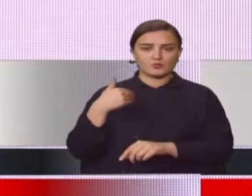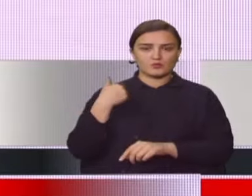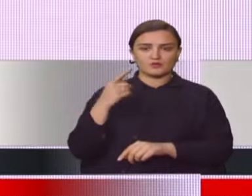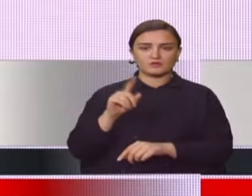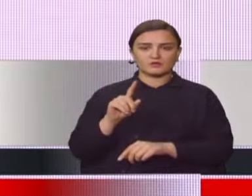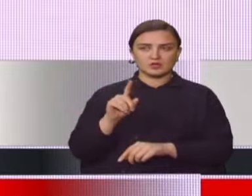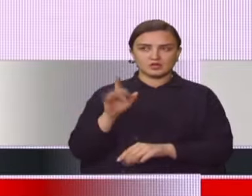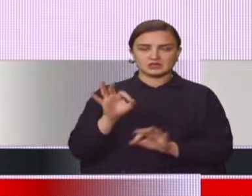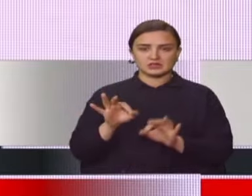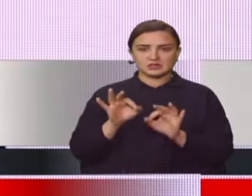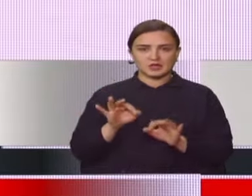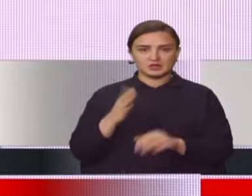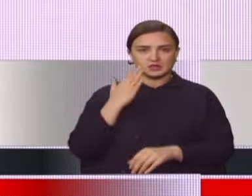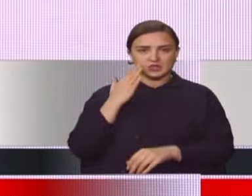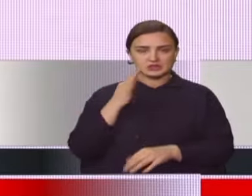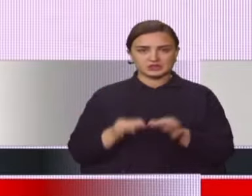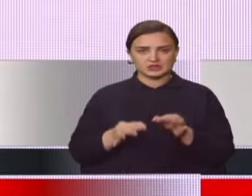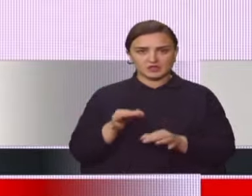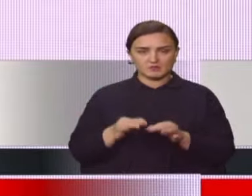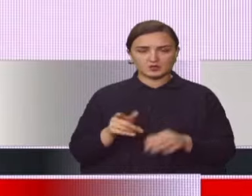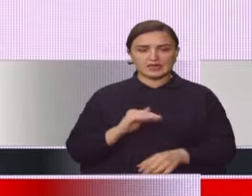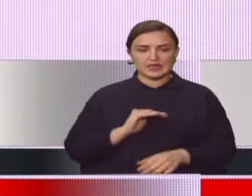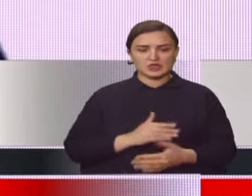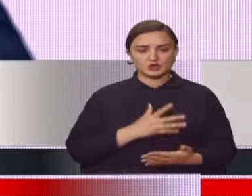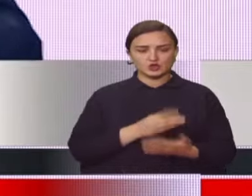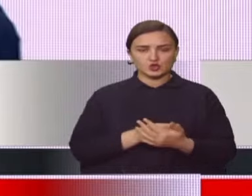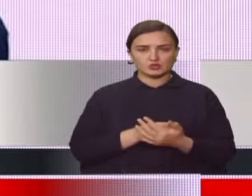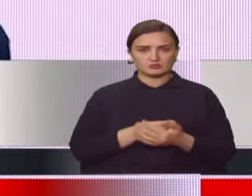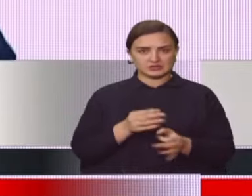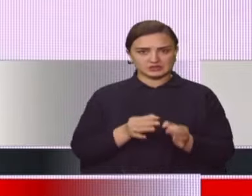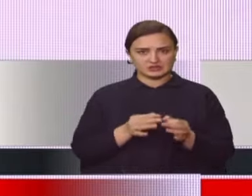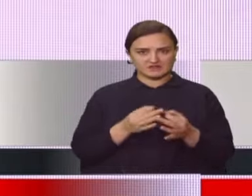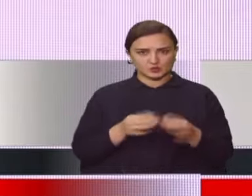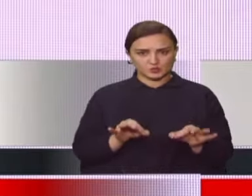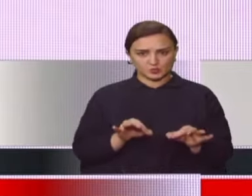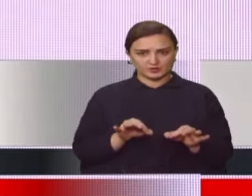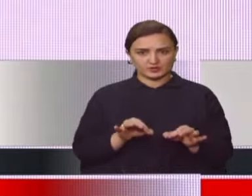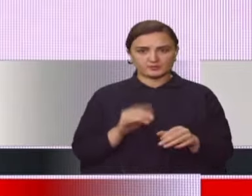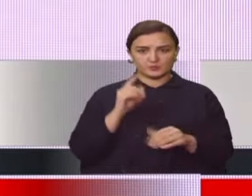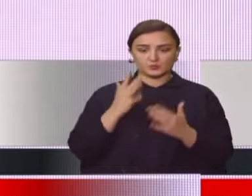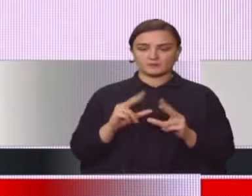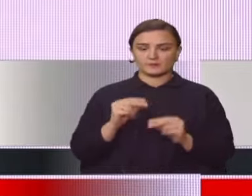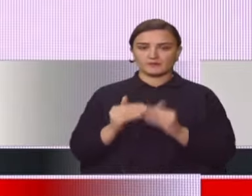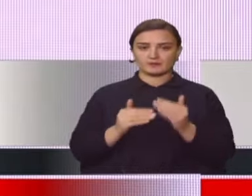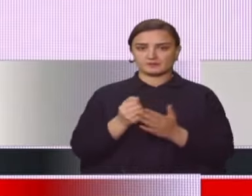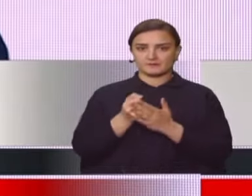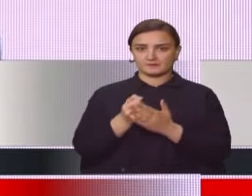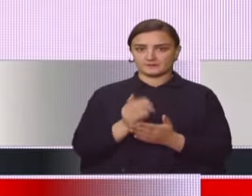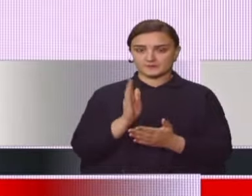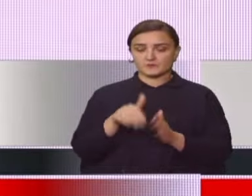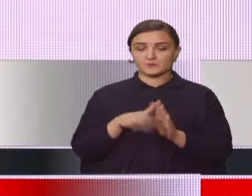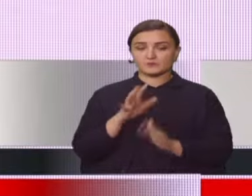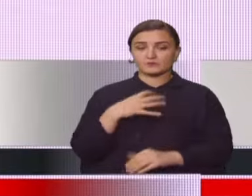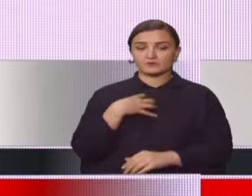ეს სამართლიანი სასამართლოს კერო საკუთრებას ან იგივე უსაფრთხოების გარანტიები რომ ბუნებრივად გაიზრდება თუ ჩვენ მივახცეთ წარმატებას ამ გზაზე, ბევრად